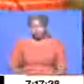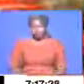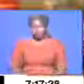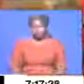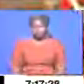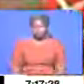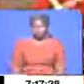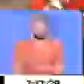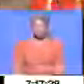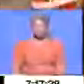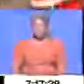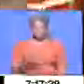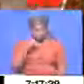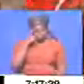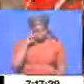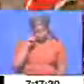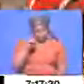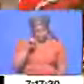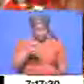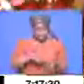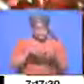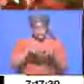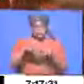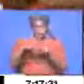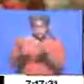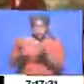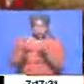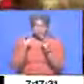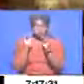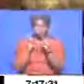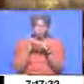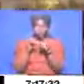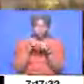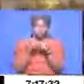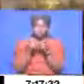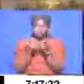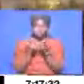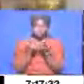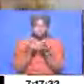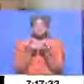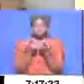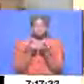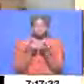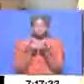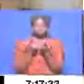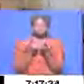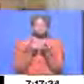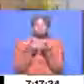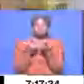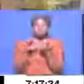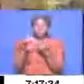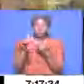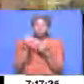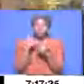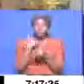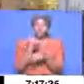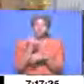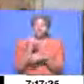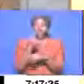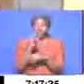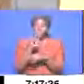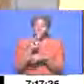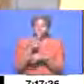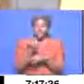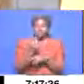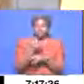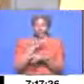kilomita 34 peke yake. Tungataka hiyo 34 kilometers ifikishwe huko ndio tuweze kupata railway